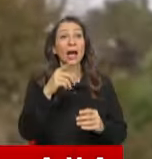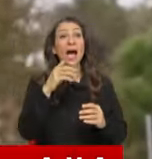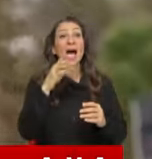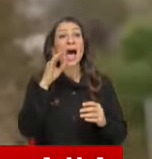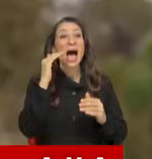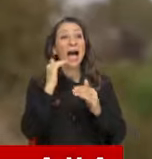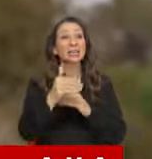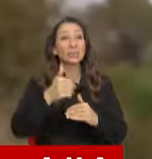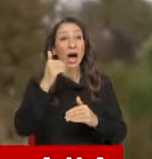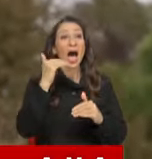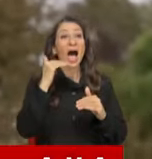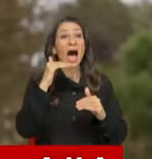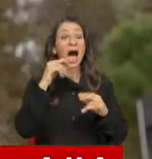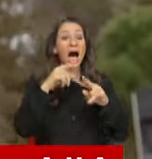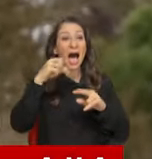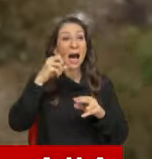savuşturmak